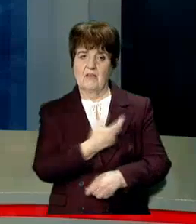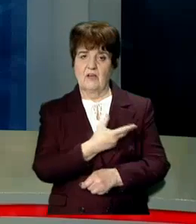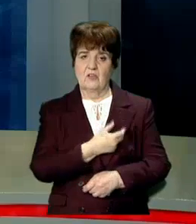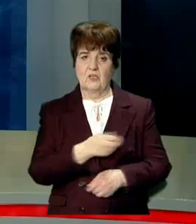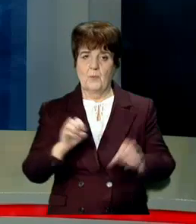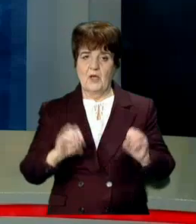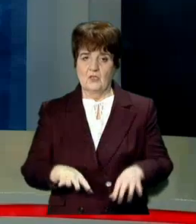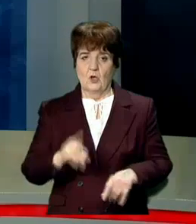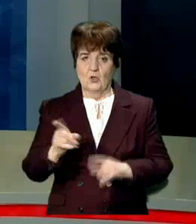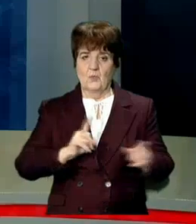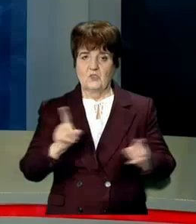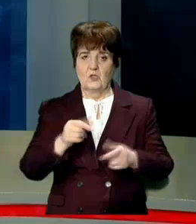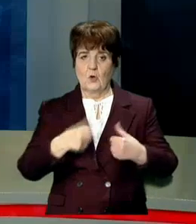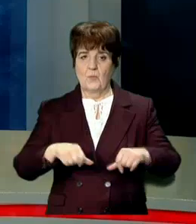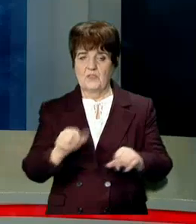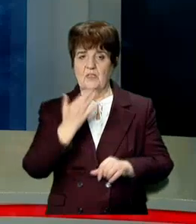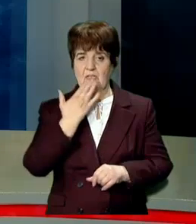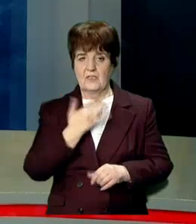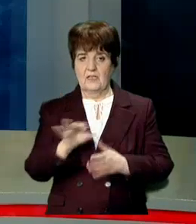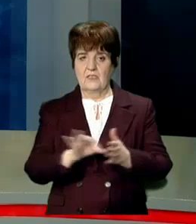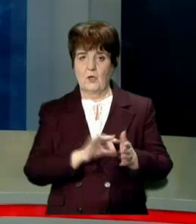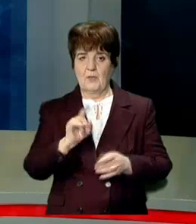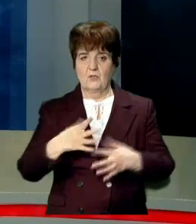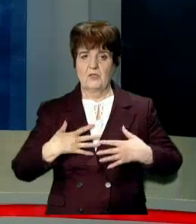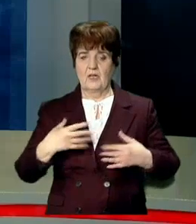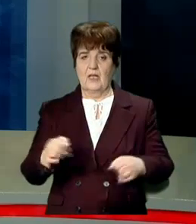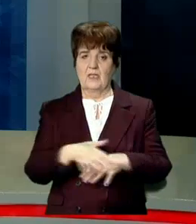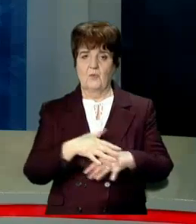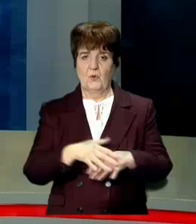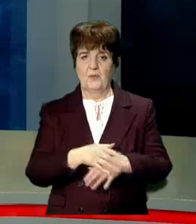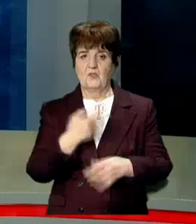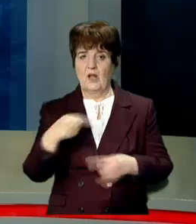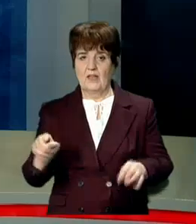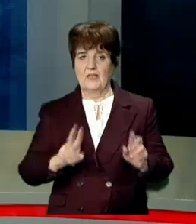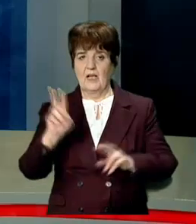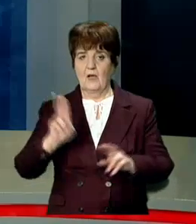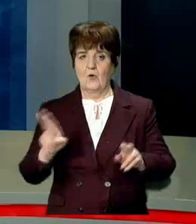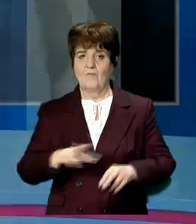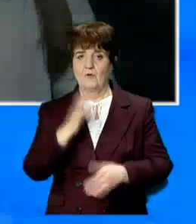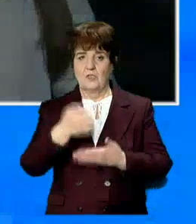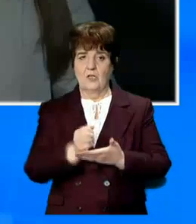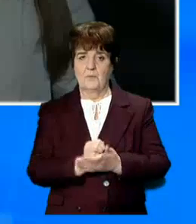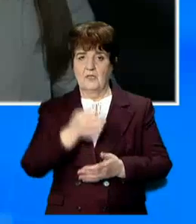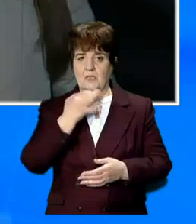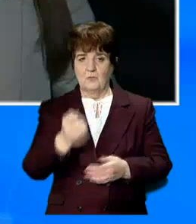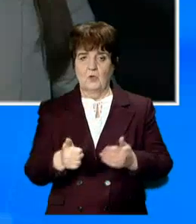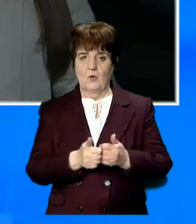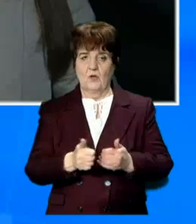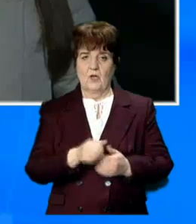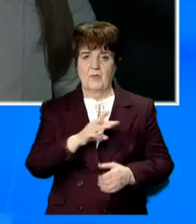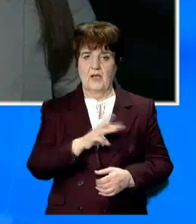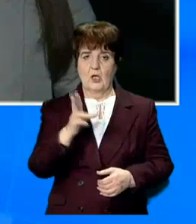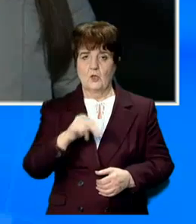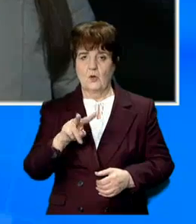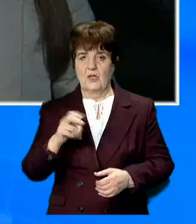fost anunțate după ședința Comisiei Naționale Extraordinare pentru Sănătate Publică. Ce alte reguli au fost adoptate, ne spune colega Marina